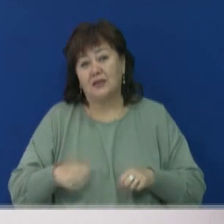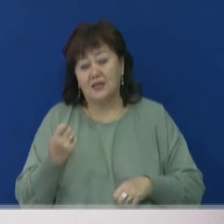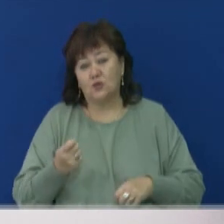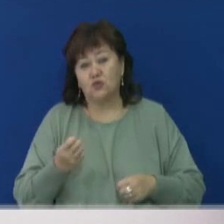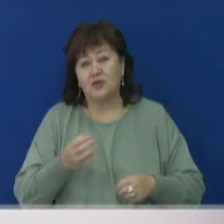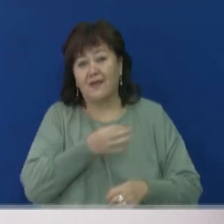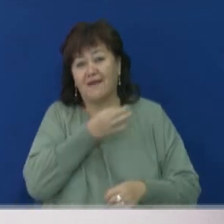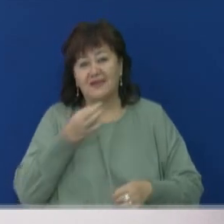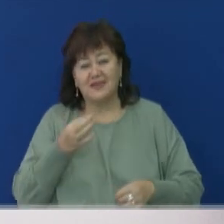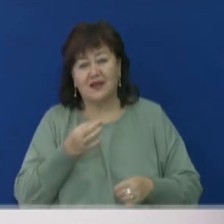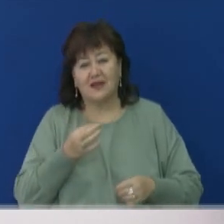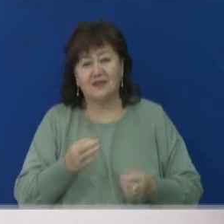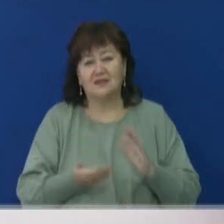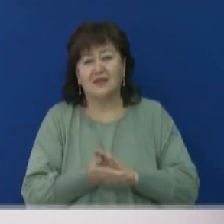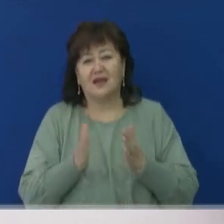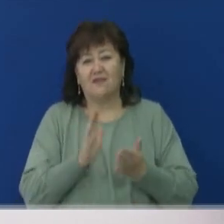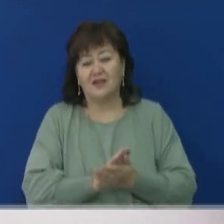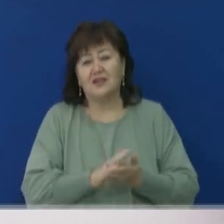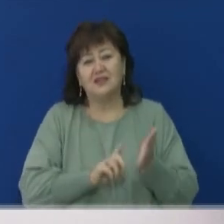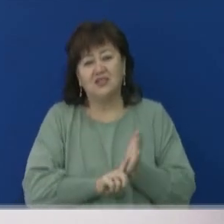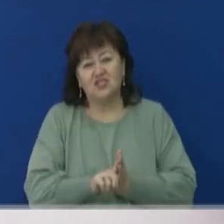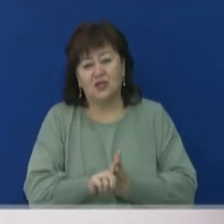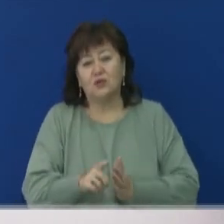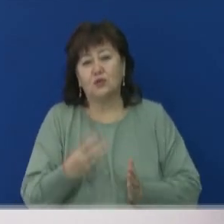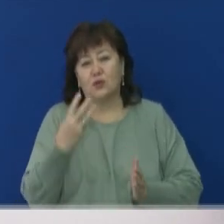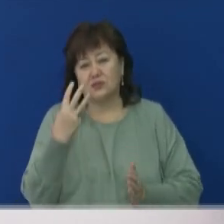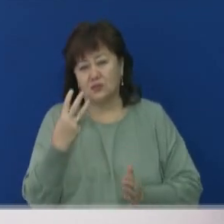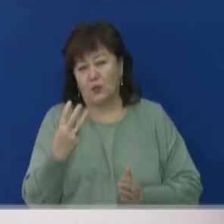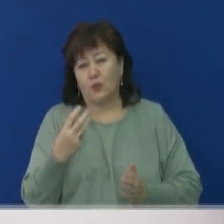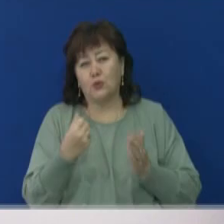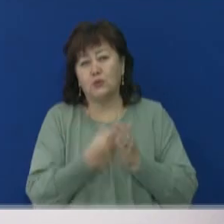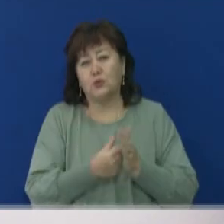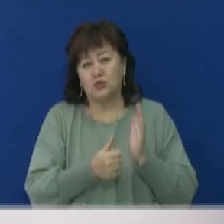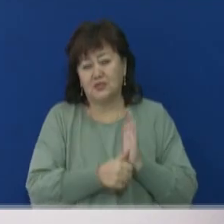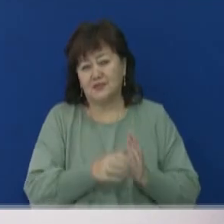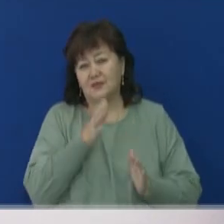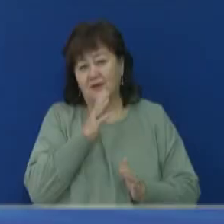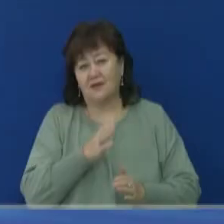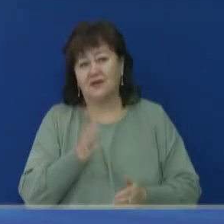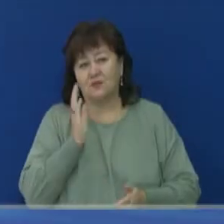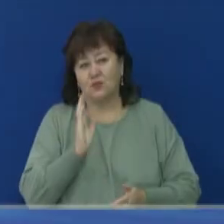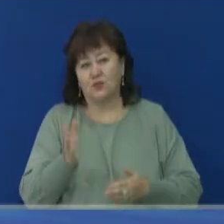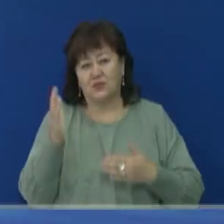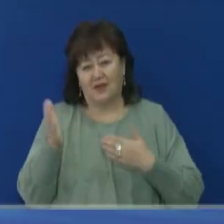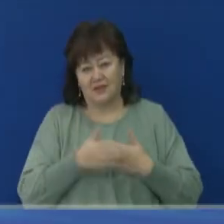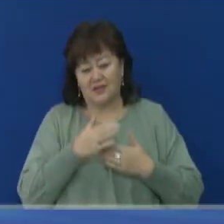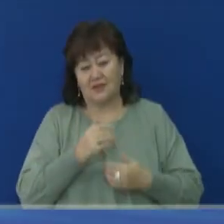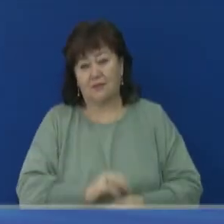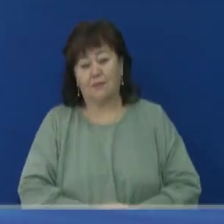ала сөз байласа жасаса, 3 жылдан 6 жылға дейін бас бостандығынан айыру жазасы көзделген.